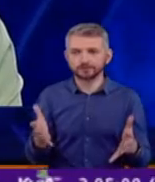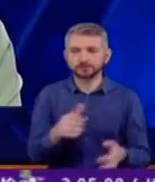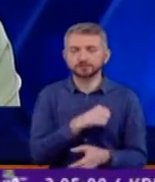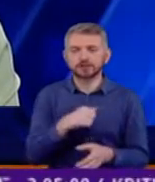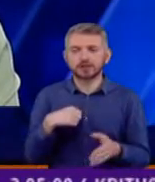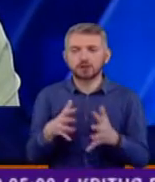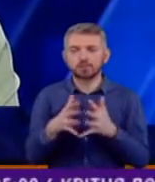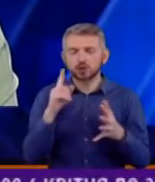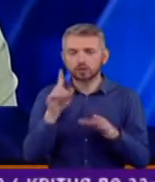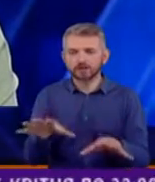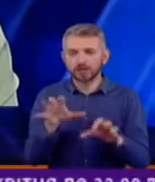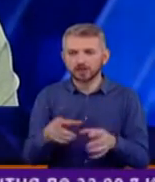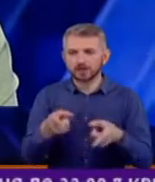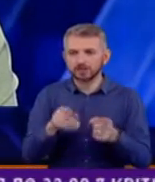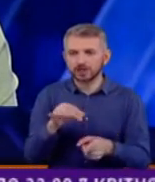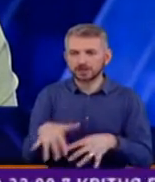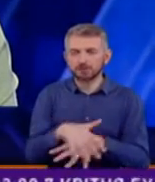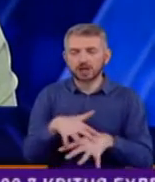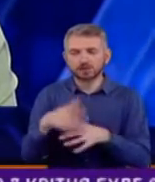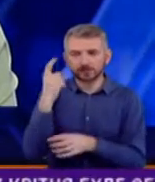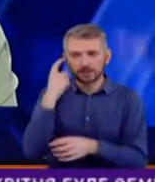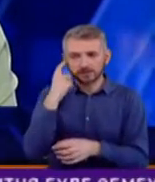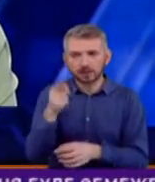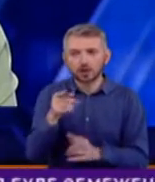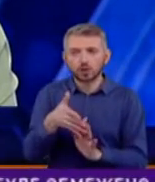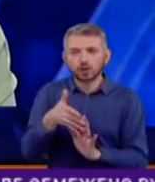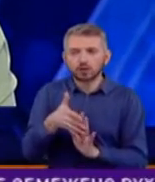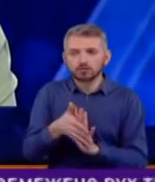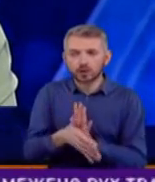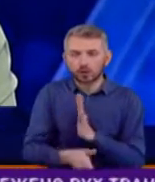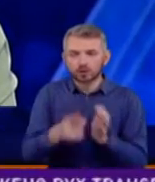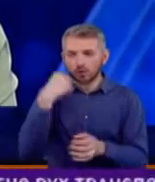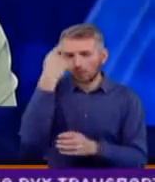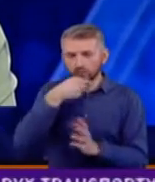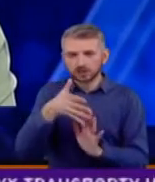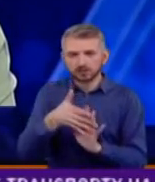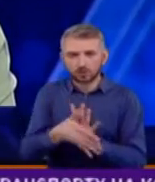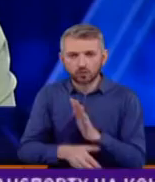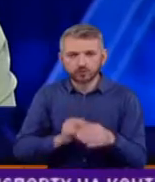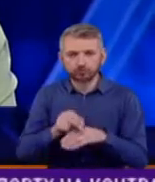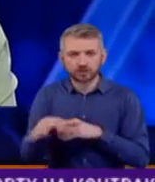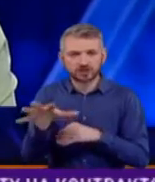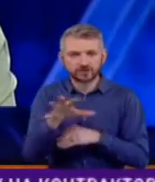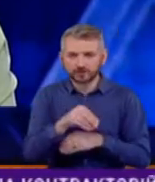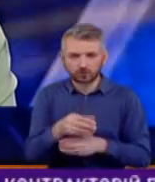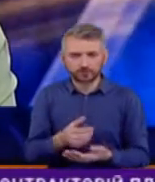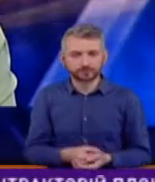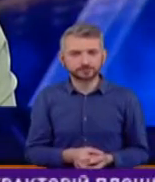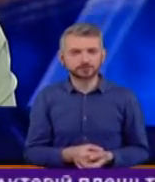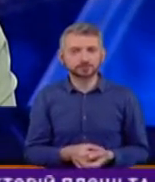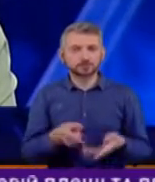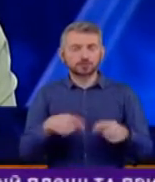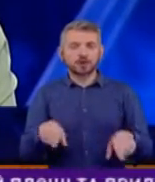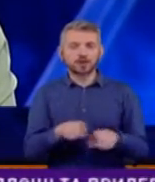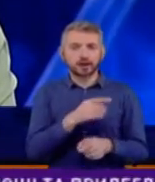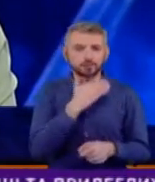самое большое восприятие действительности массового сознания. Она проходит, образы проходят через все фильтры. Ну, насправді